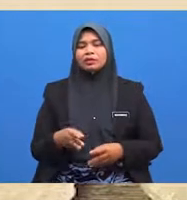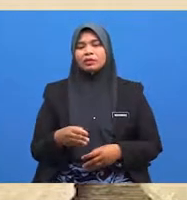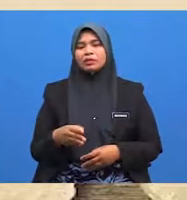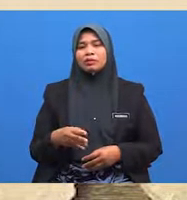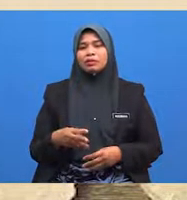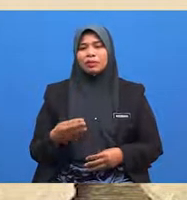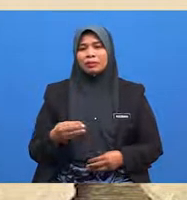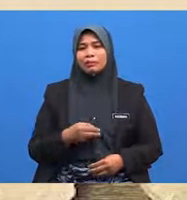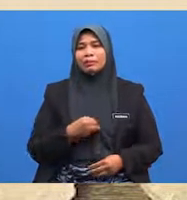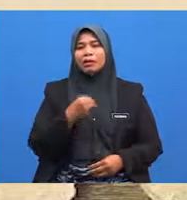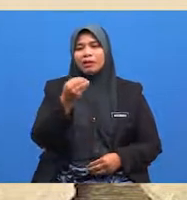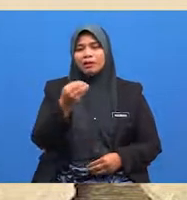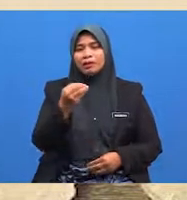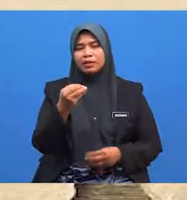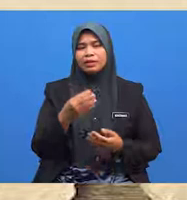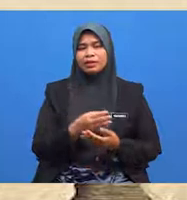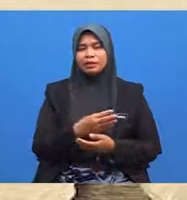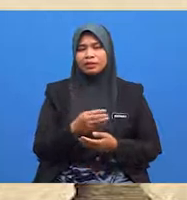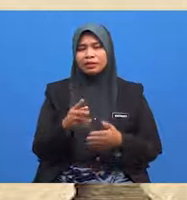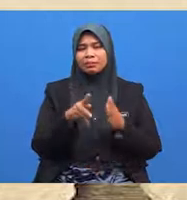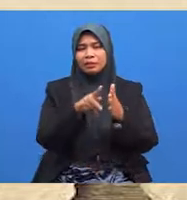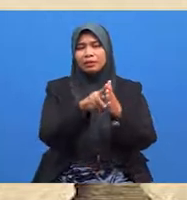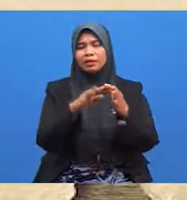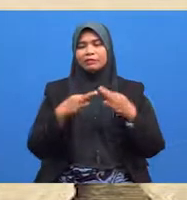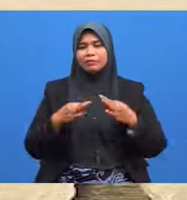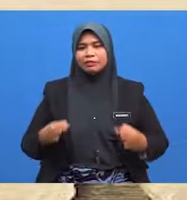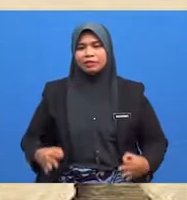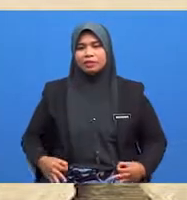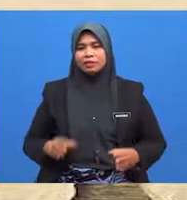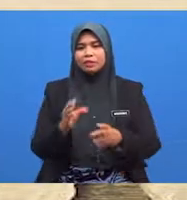terhadap paparan fizikal bentuk seni bina itu sendiri.